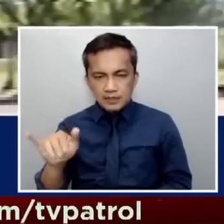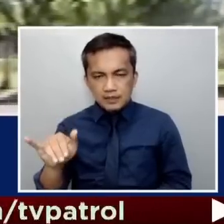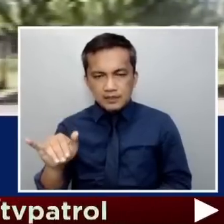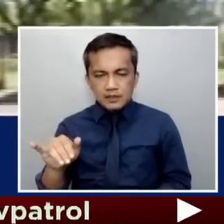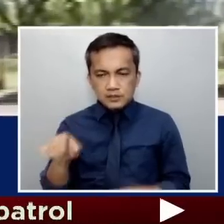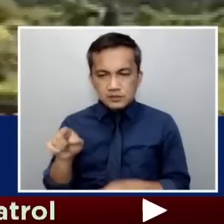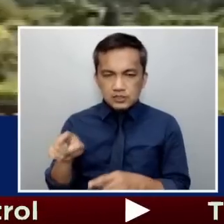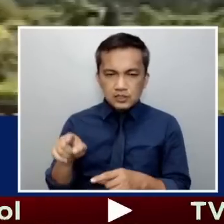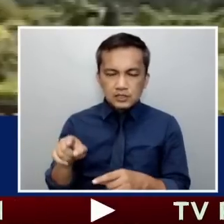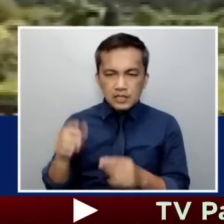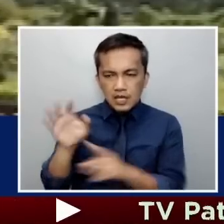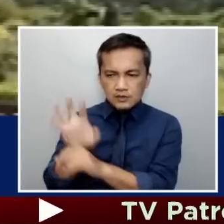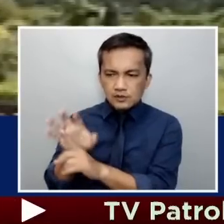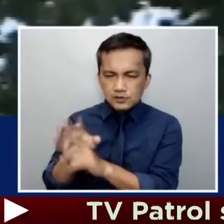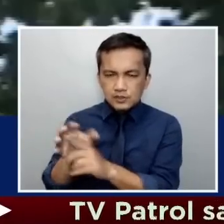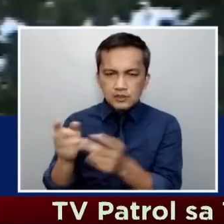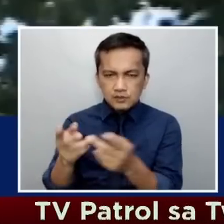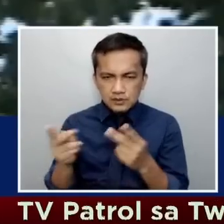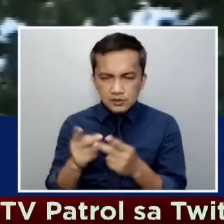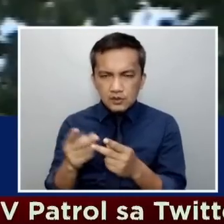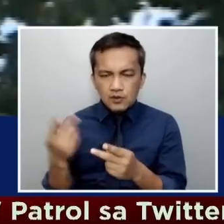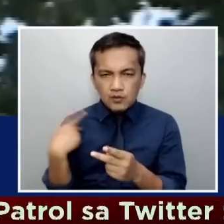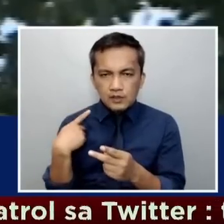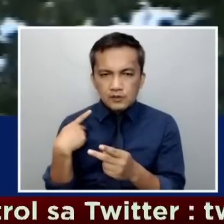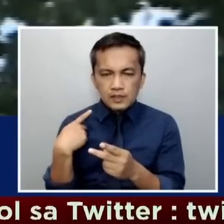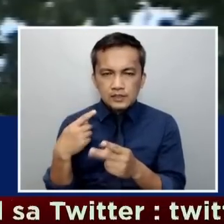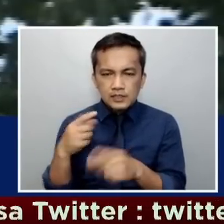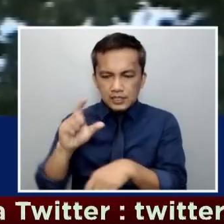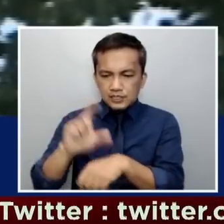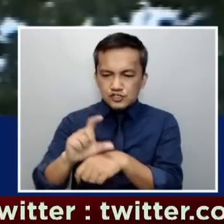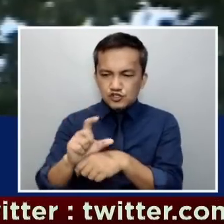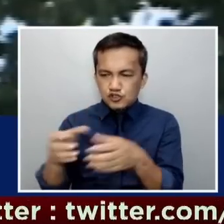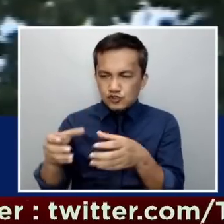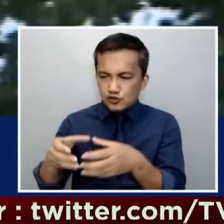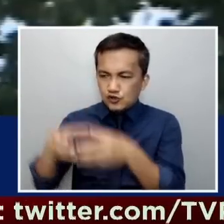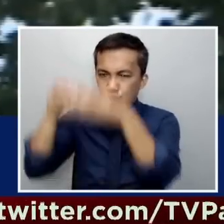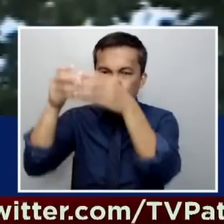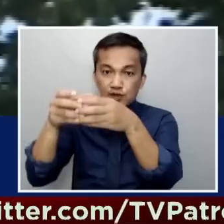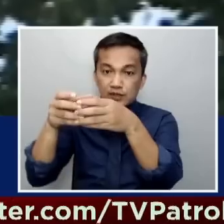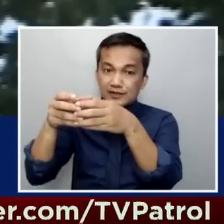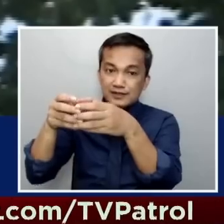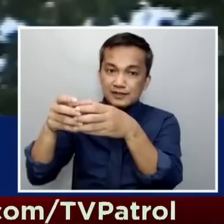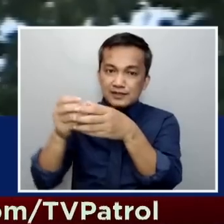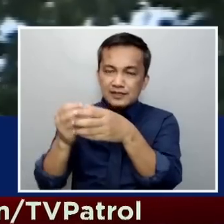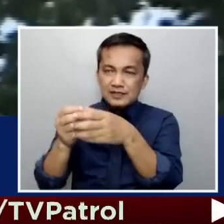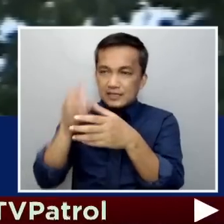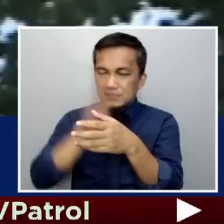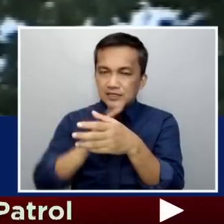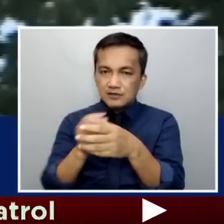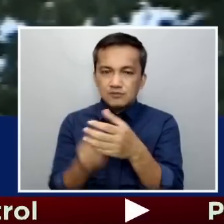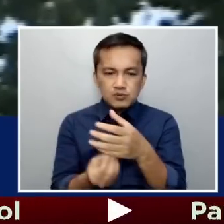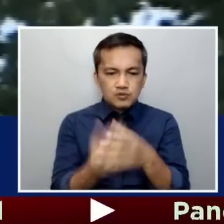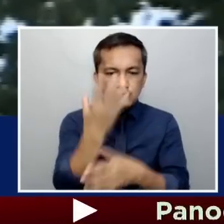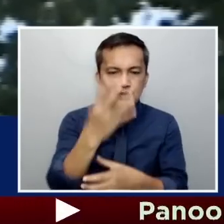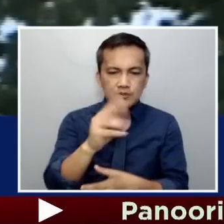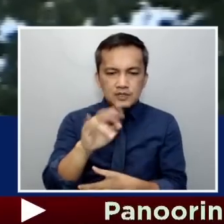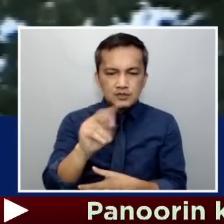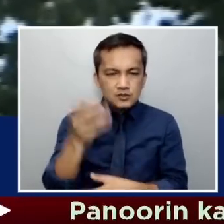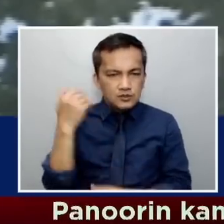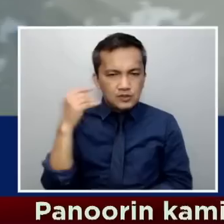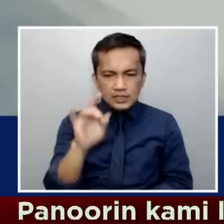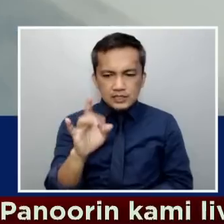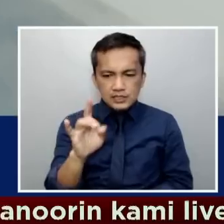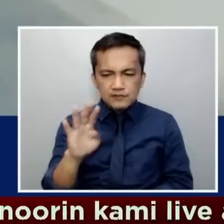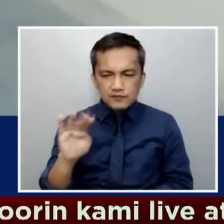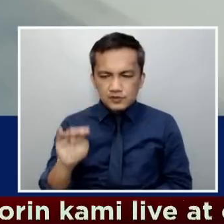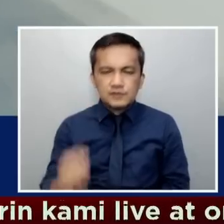ito dahil sa natitirang bahagi ng simbahan na nasira nang sumabog ang Bulkang Mayon noong 1814.